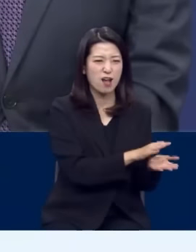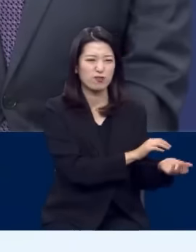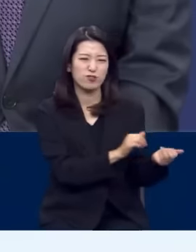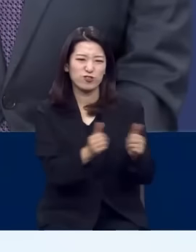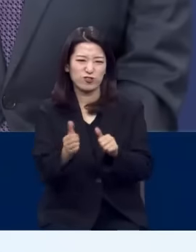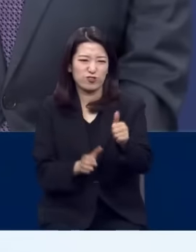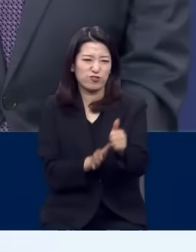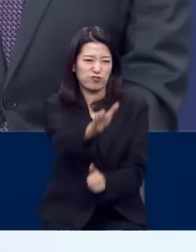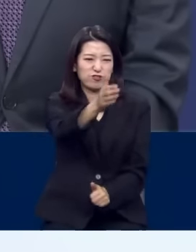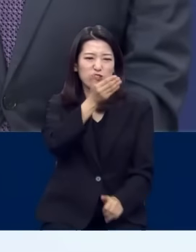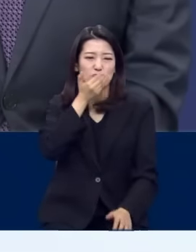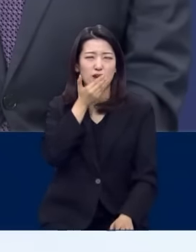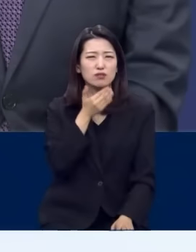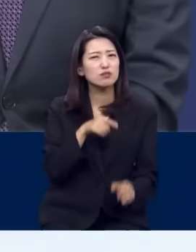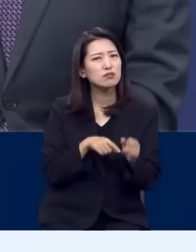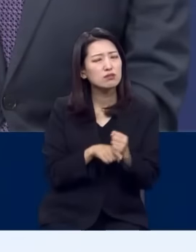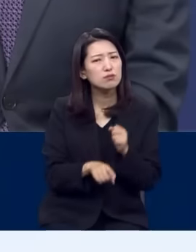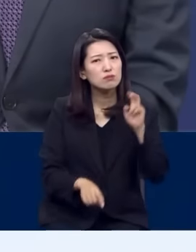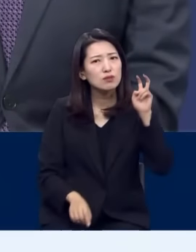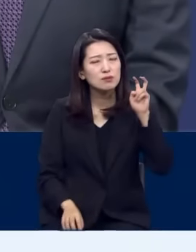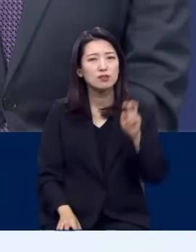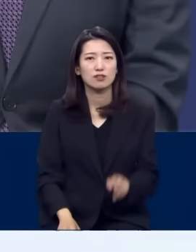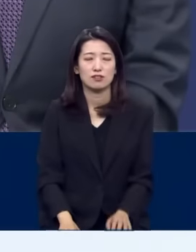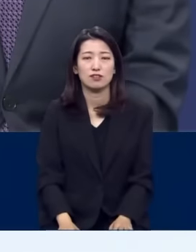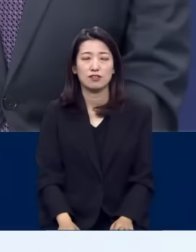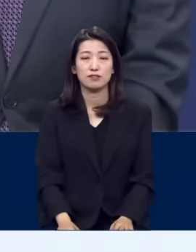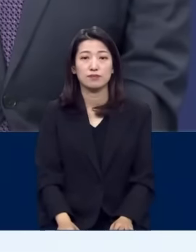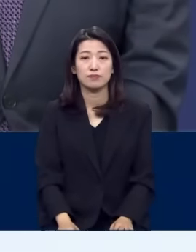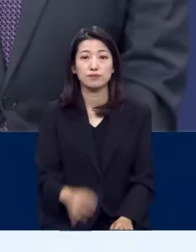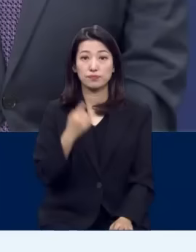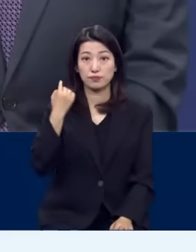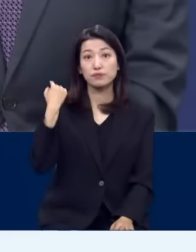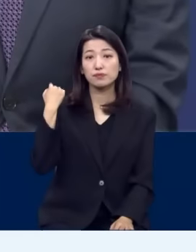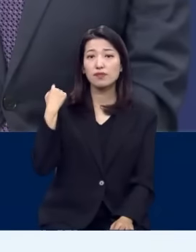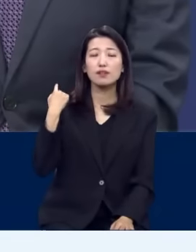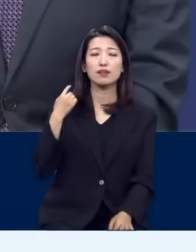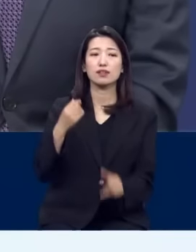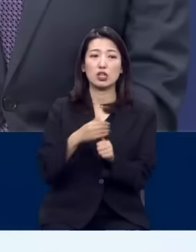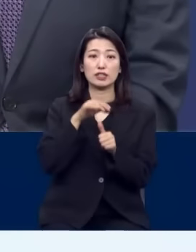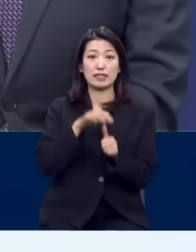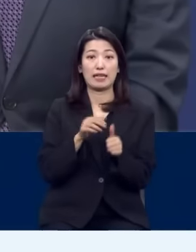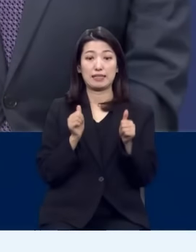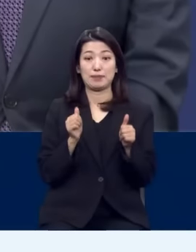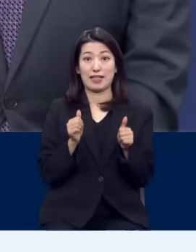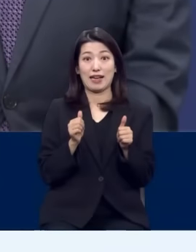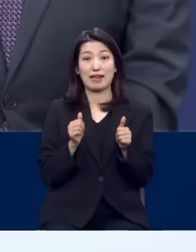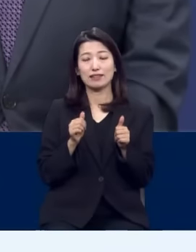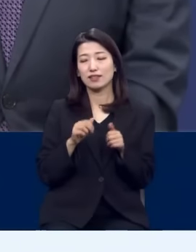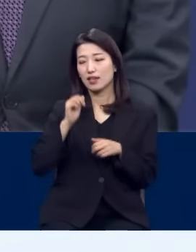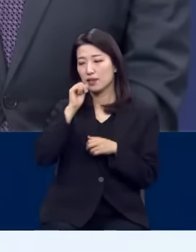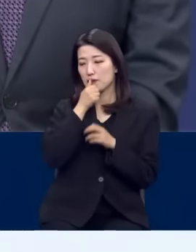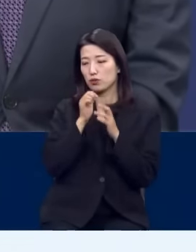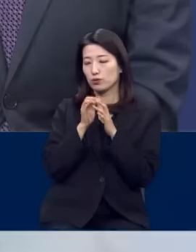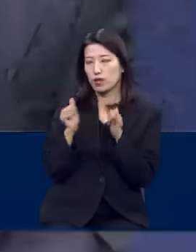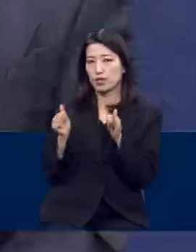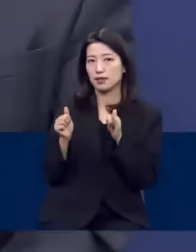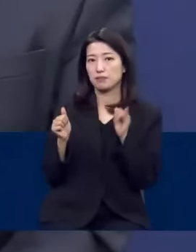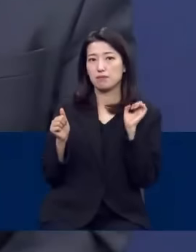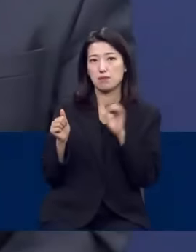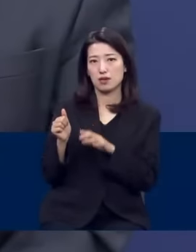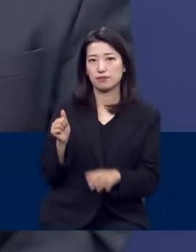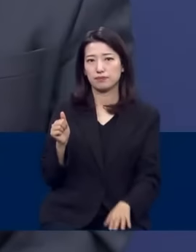들어요 그 명태 씨가 어제 영장 실질 심사하면서 그 변호사한테 그런 얘기 했대요 그